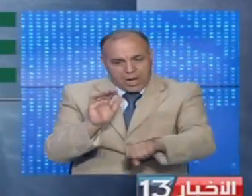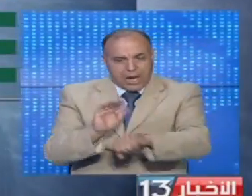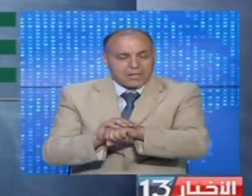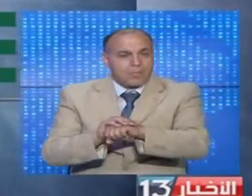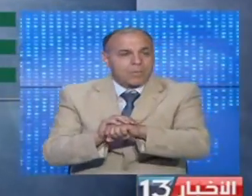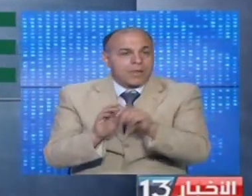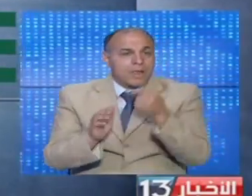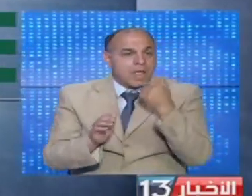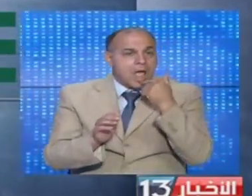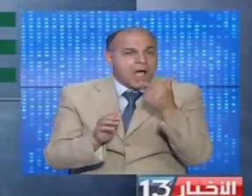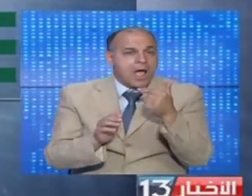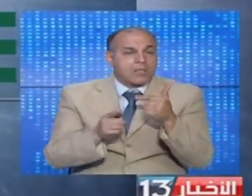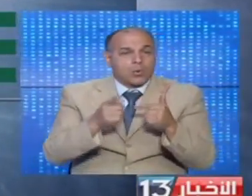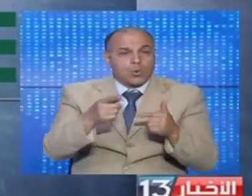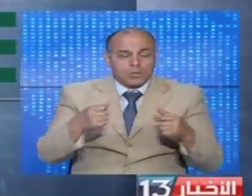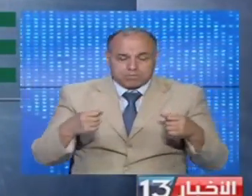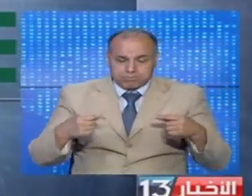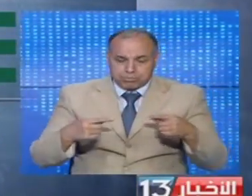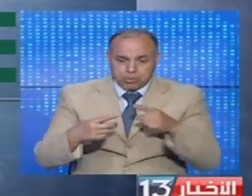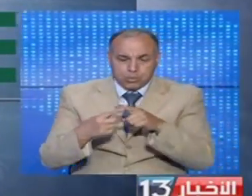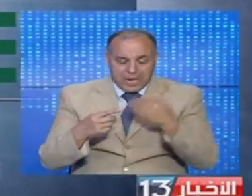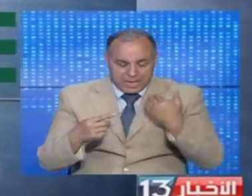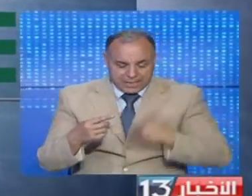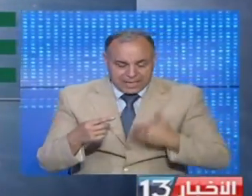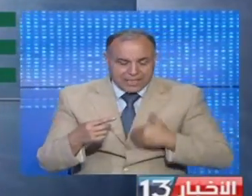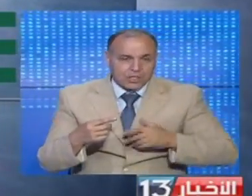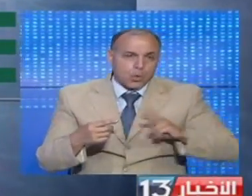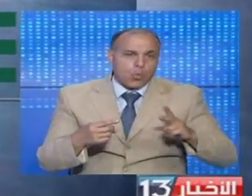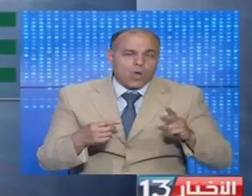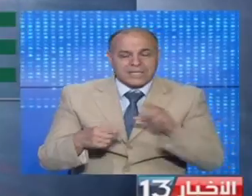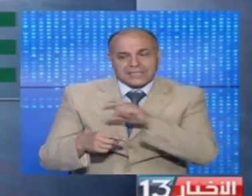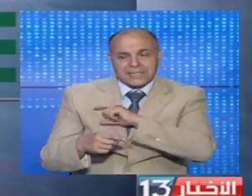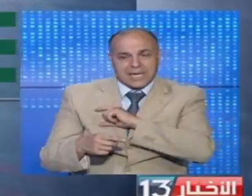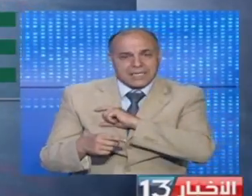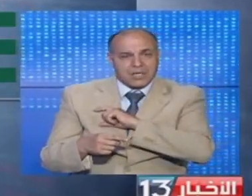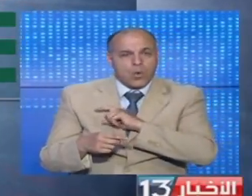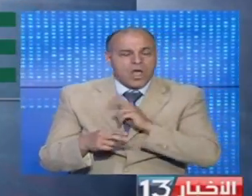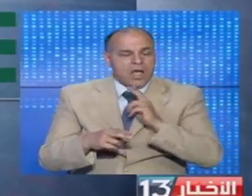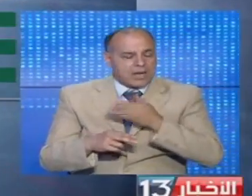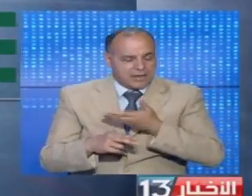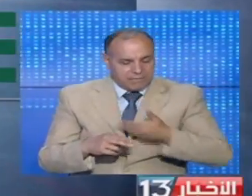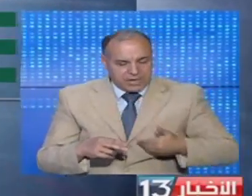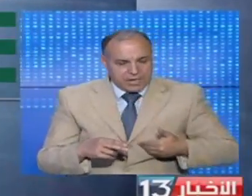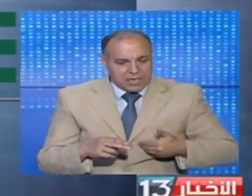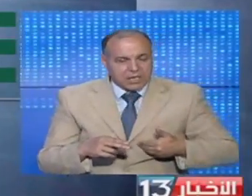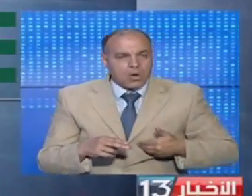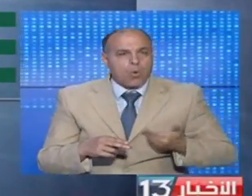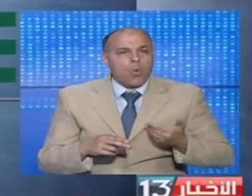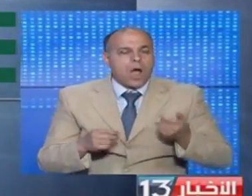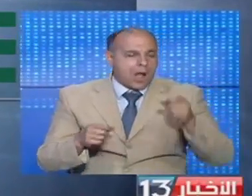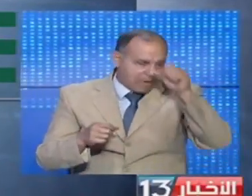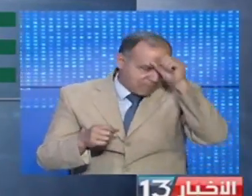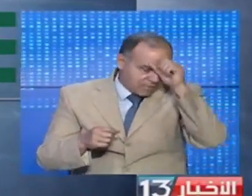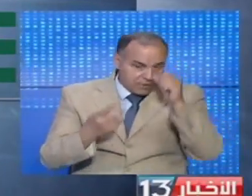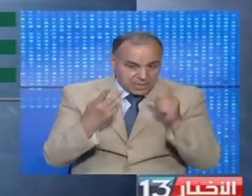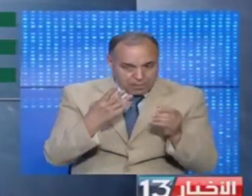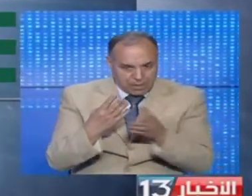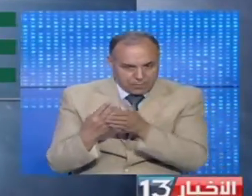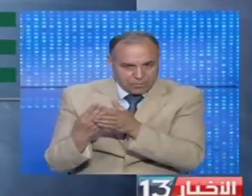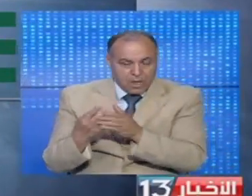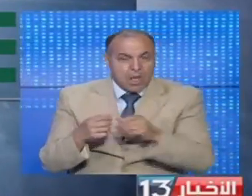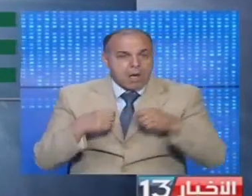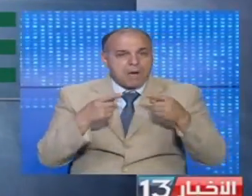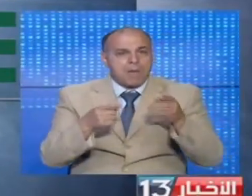القدم من خلال قمه الترجي الرياضي والنجم الساحلي والنادي الافريقي و نادي حمام الانف ان كما